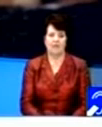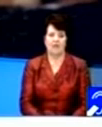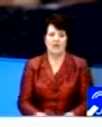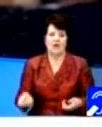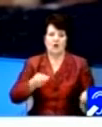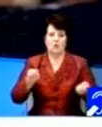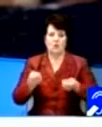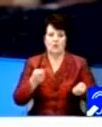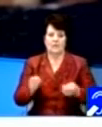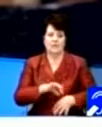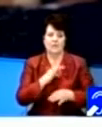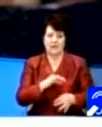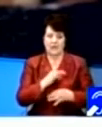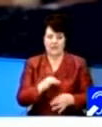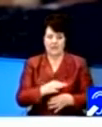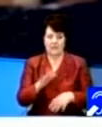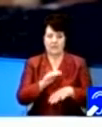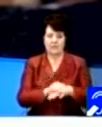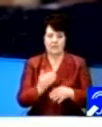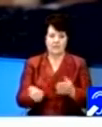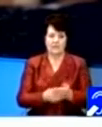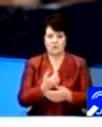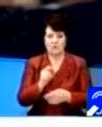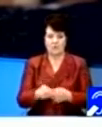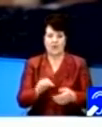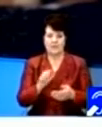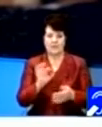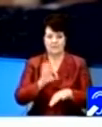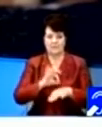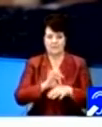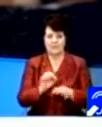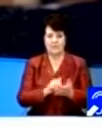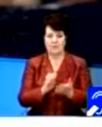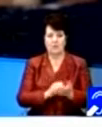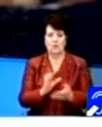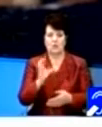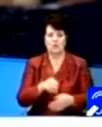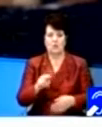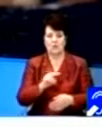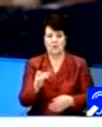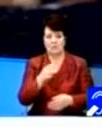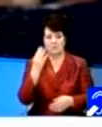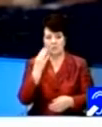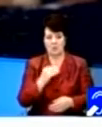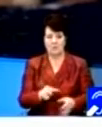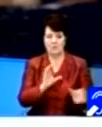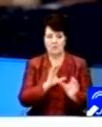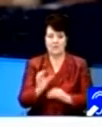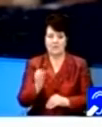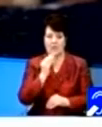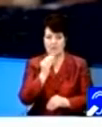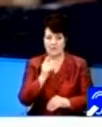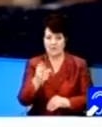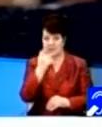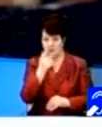Autoritățile sunt în alertă. Au fost depistate noi cazuri de peste porcină în sudul Republicii Moldova. Agenția Națională pentru Siguranța Alimentelor anunță